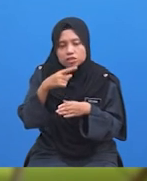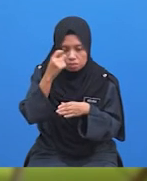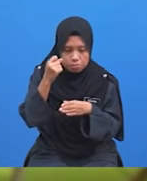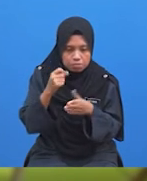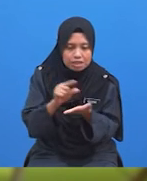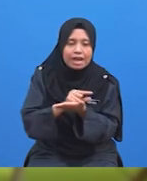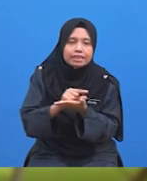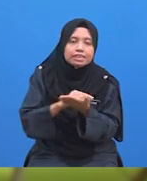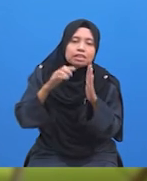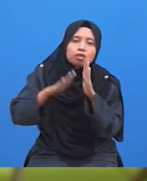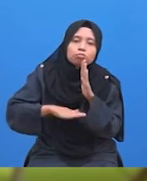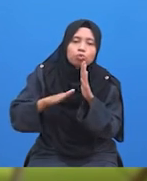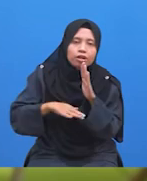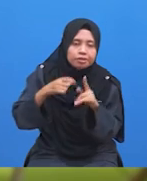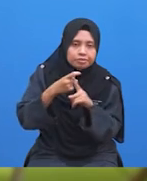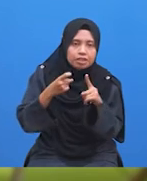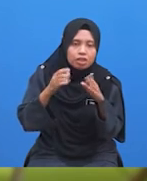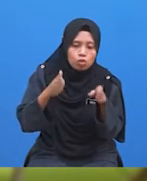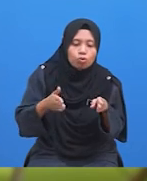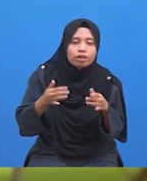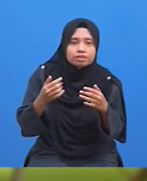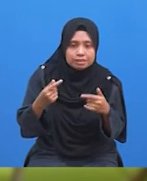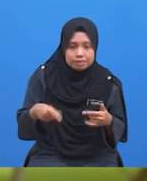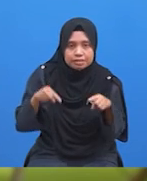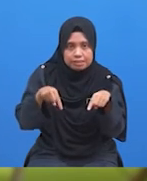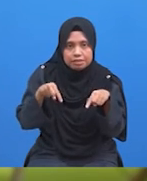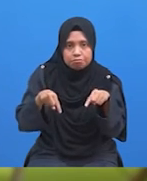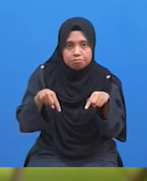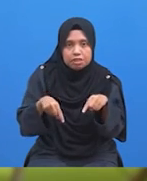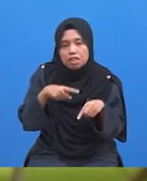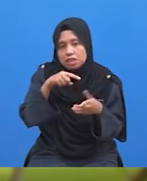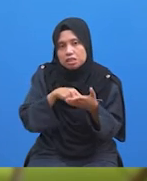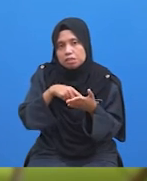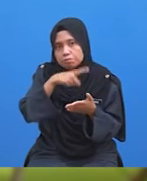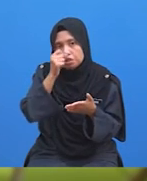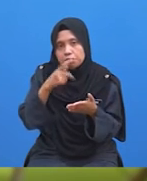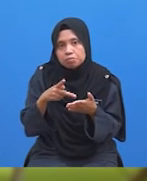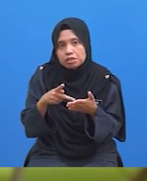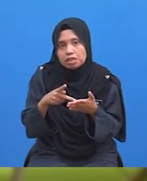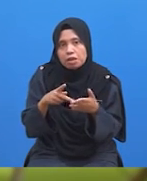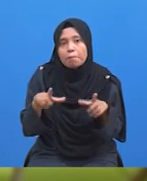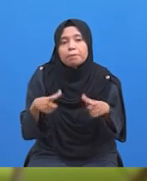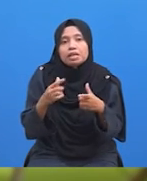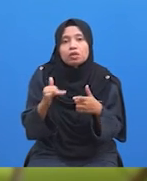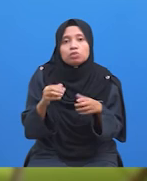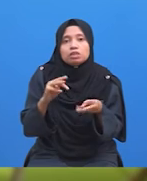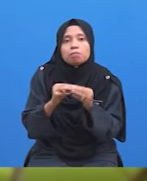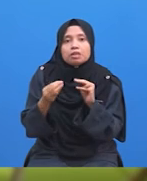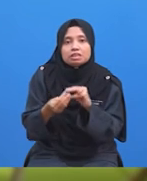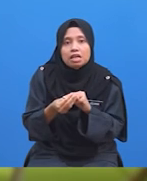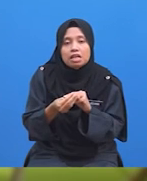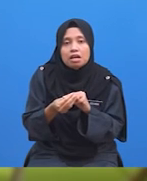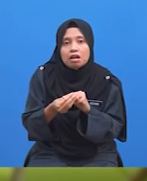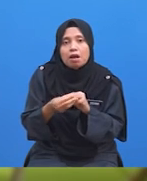kosnya lebih murah berbanding penduduk tempatan keadaan ini akan menyebabkan berlakunya masalah